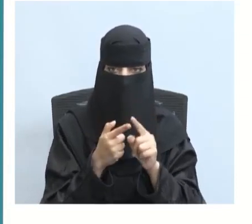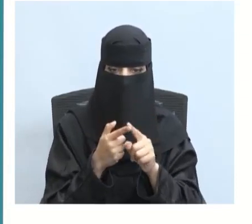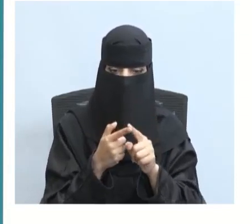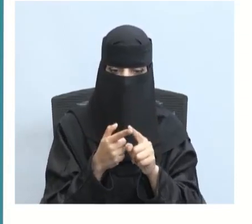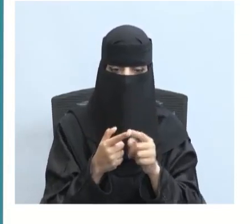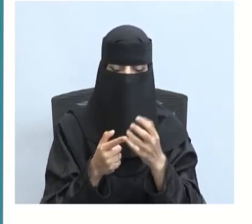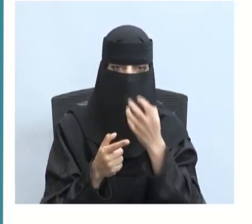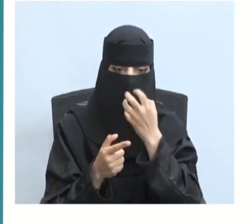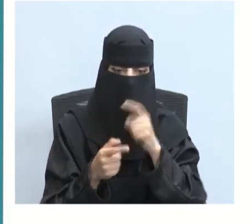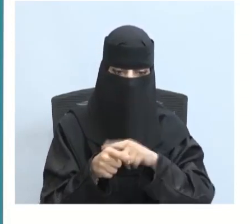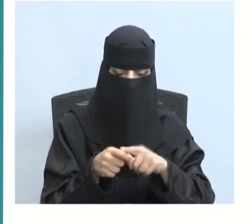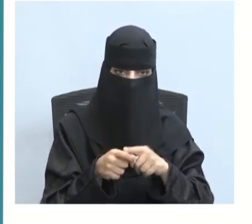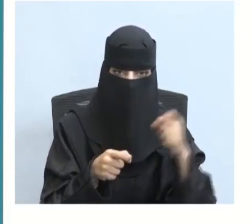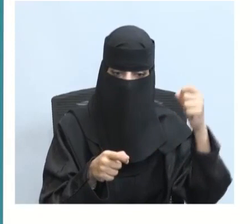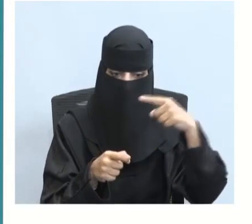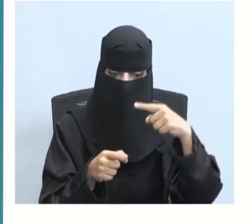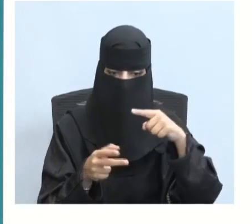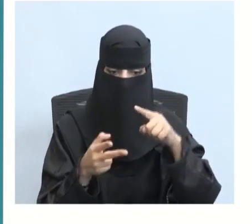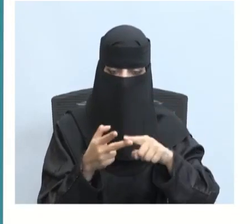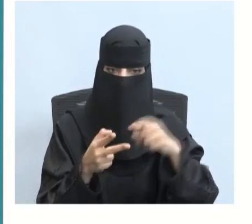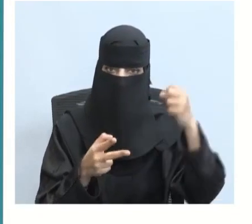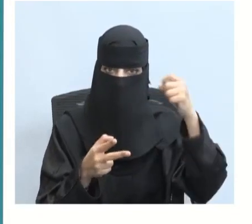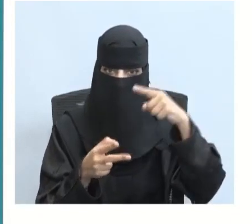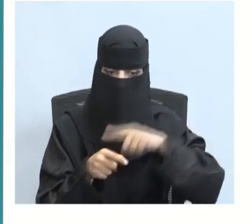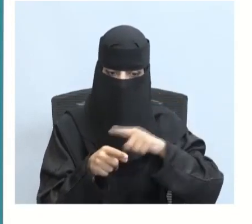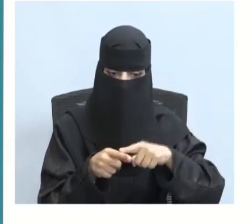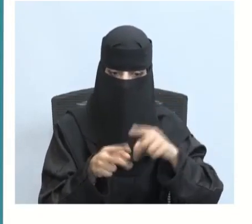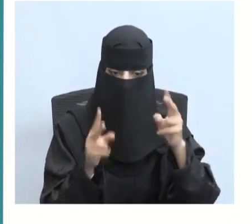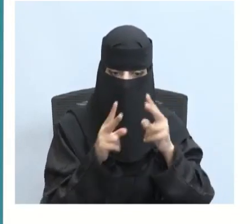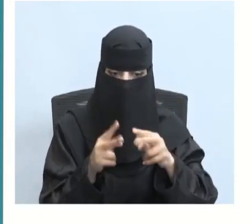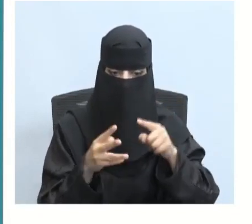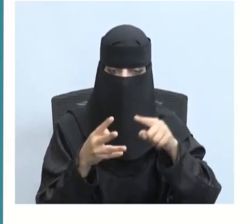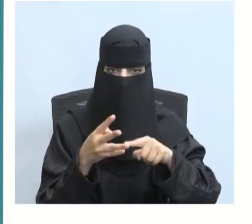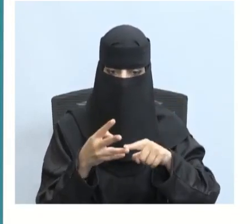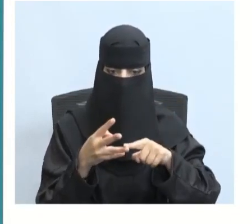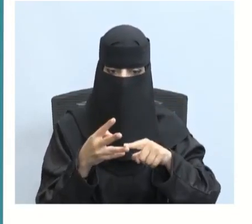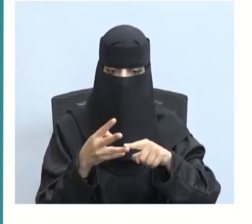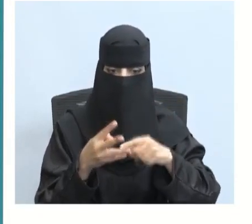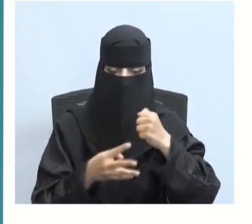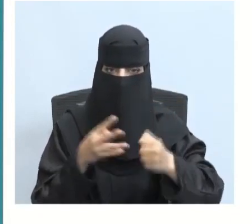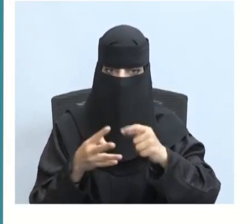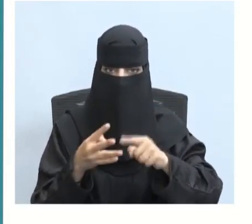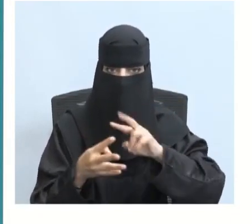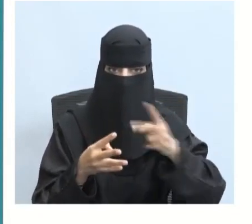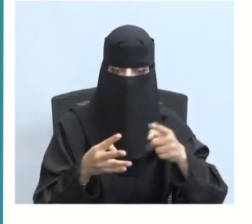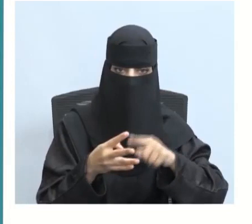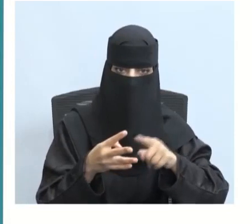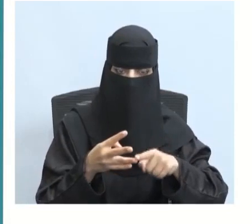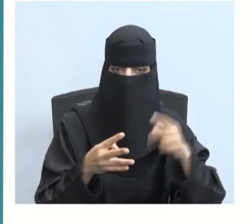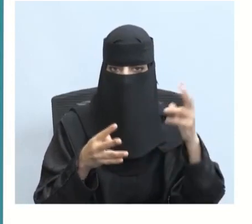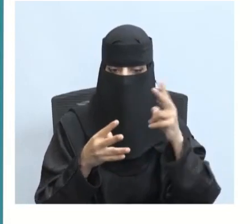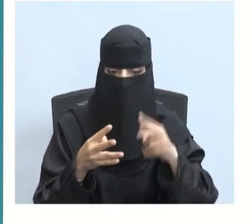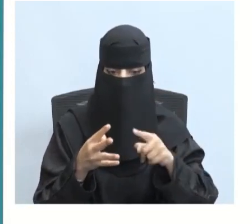حراريه الى اشعاعيه اشعاعيه الى كهربائيه حركيه الى